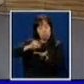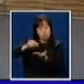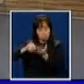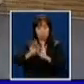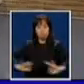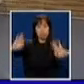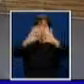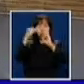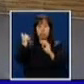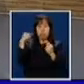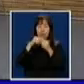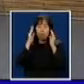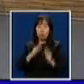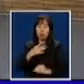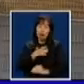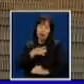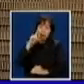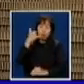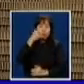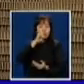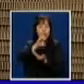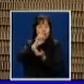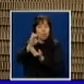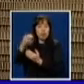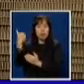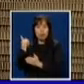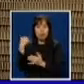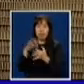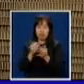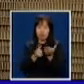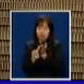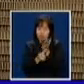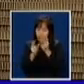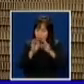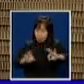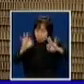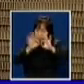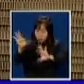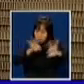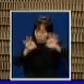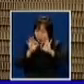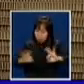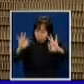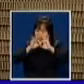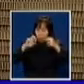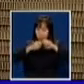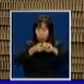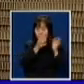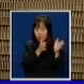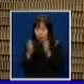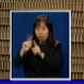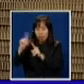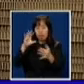ะในเรื่องของความต้องการของประชาชนมีการให้จัดลำดับความสำคัญของปัญหาในทุกๆด้านไม่ว่าจะเป็นเศร